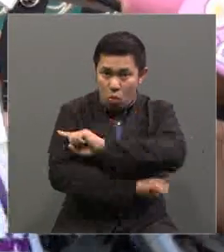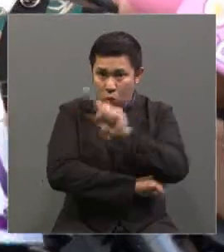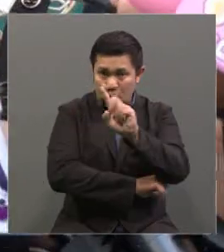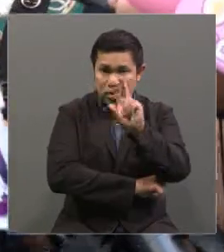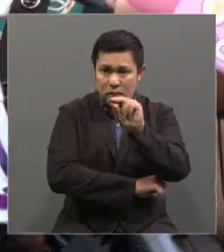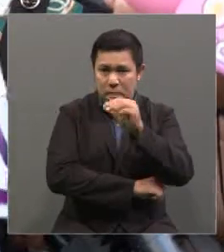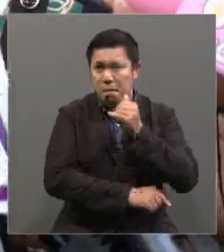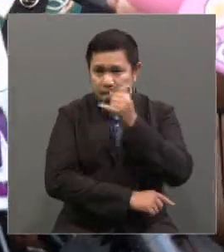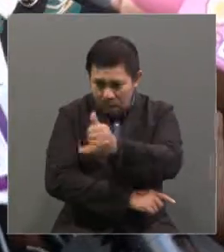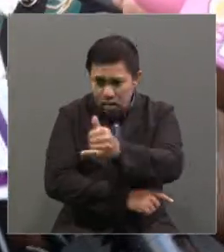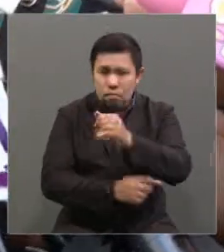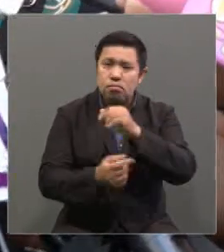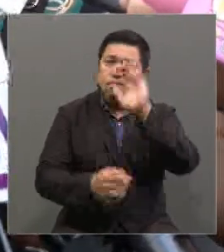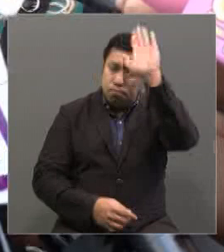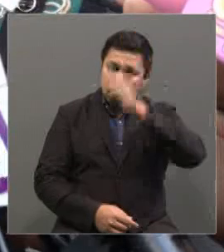ครับ